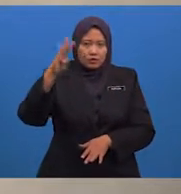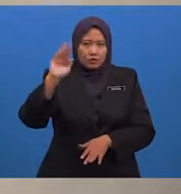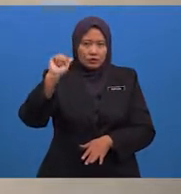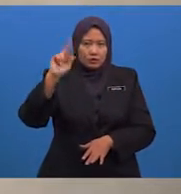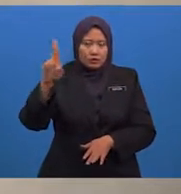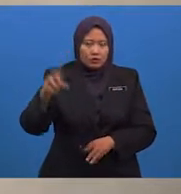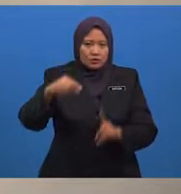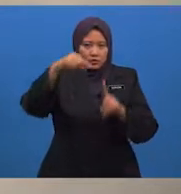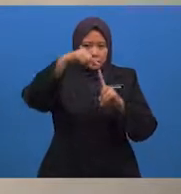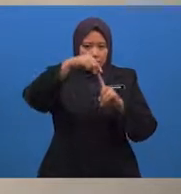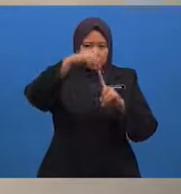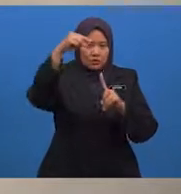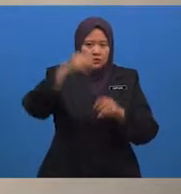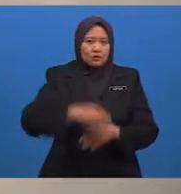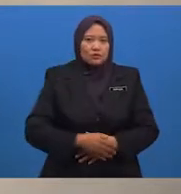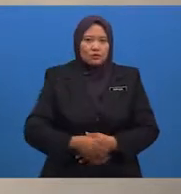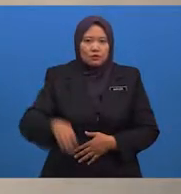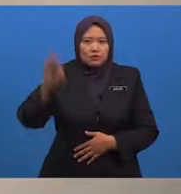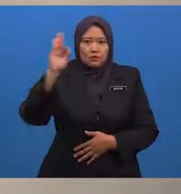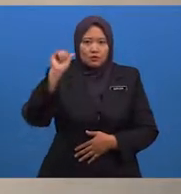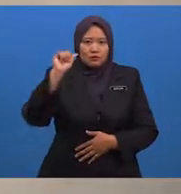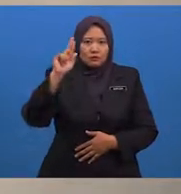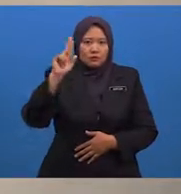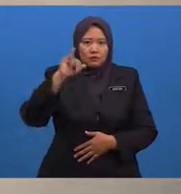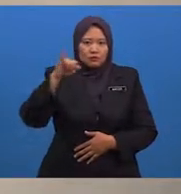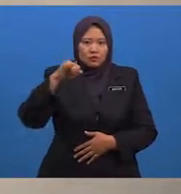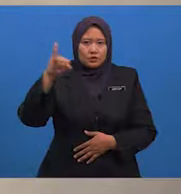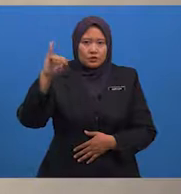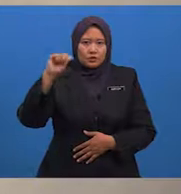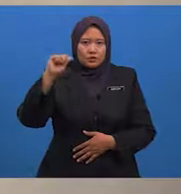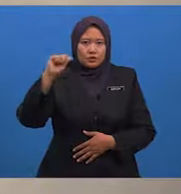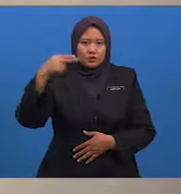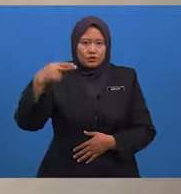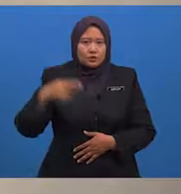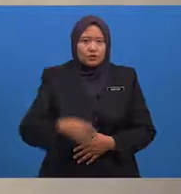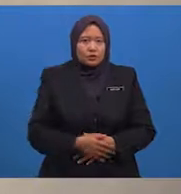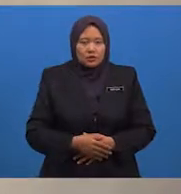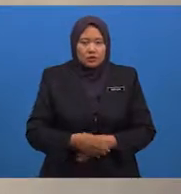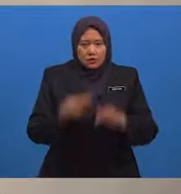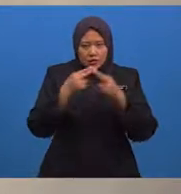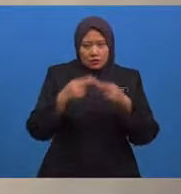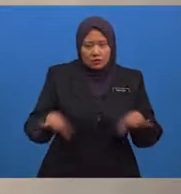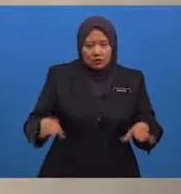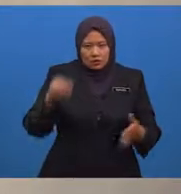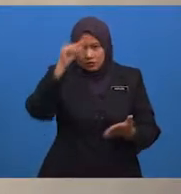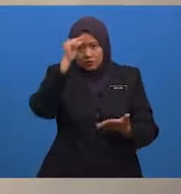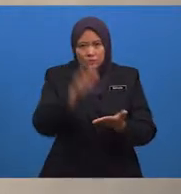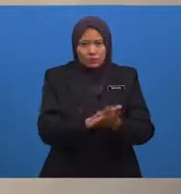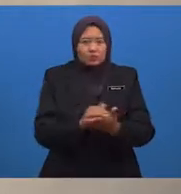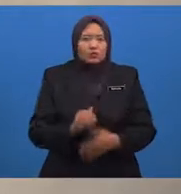Fauzia kehilangan suami, B. Pak Mail kehilangan menantu,